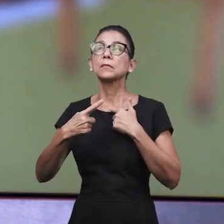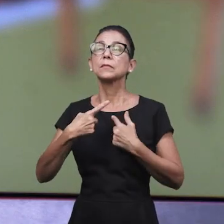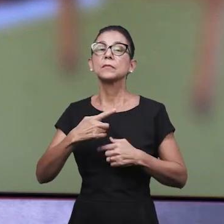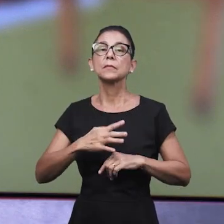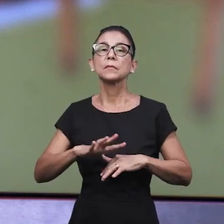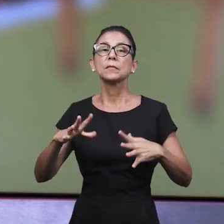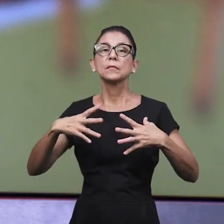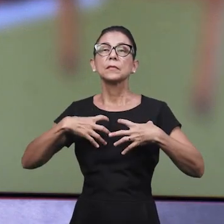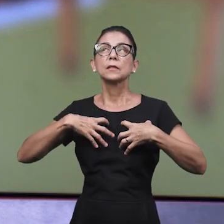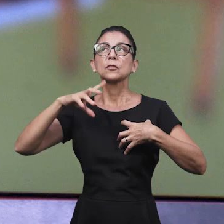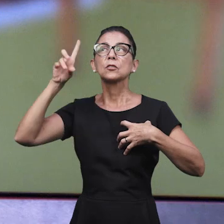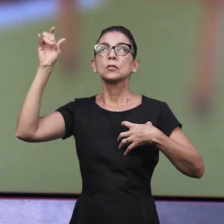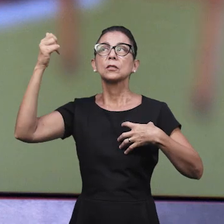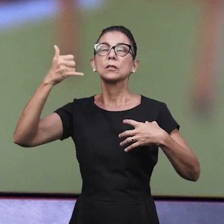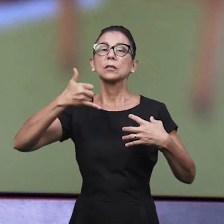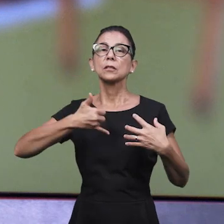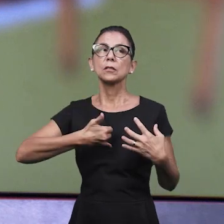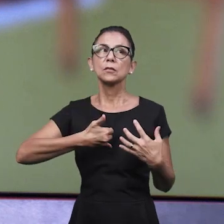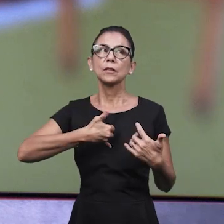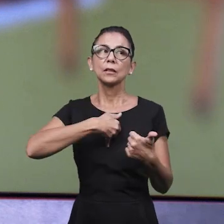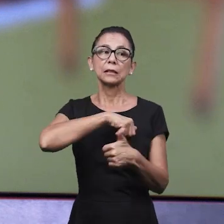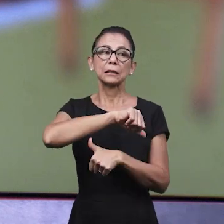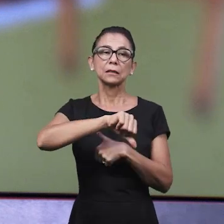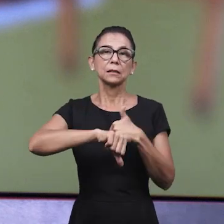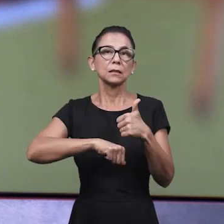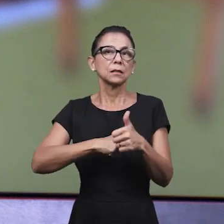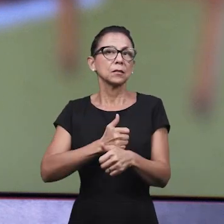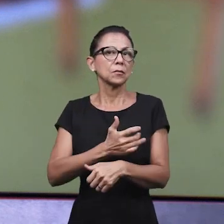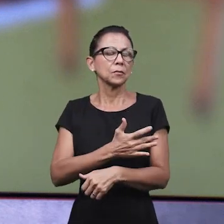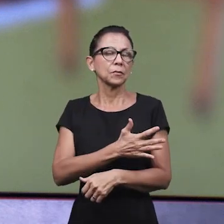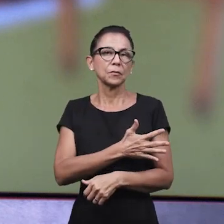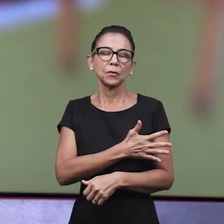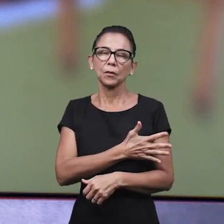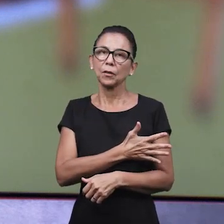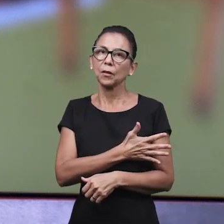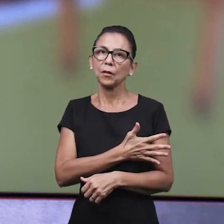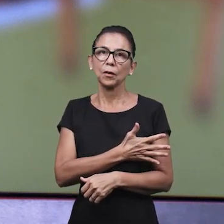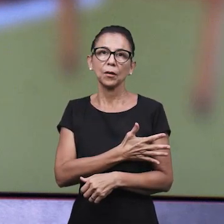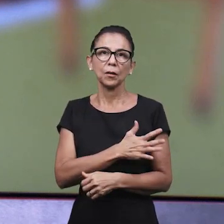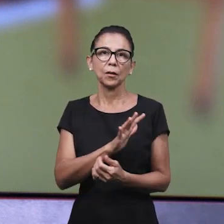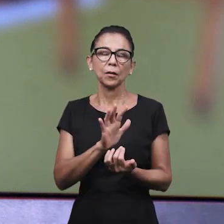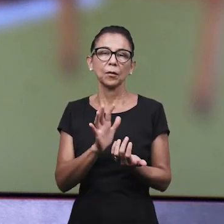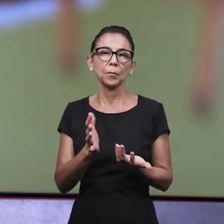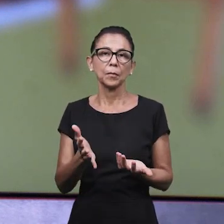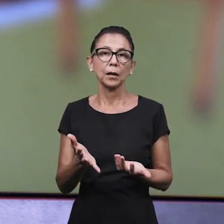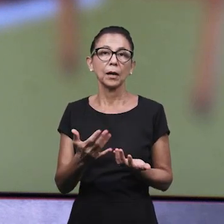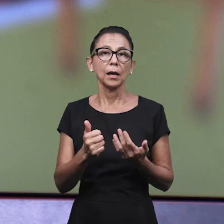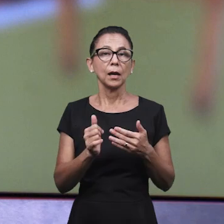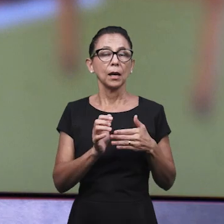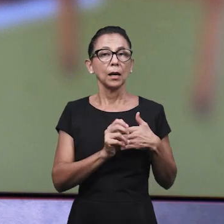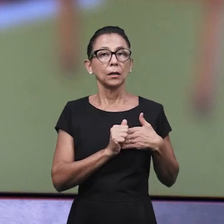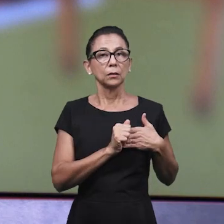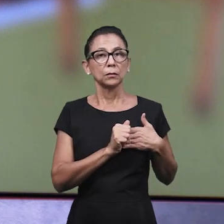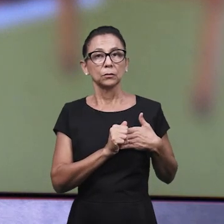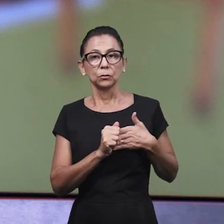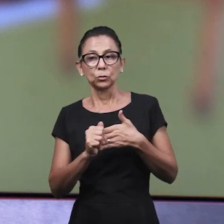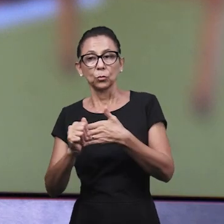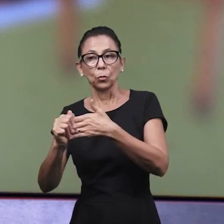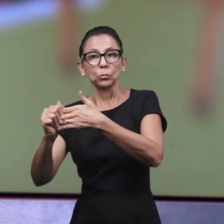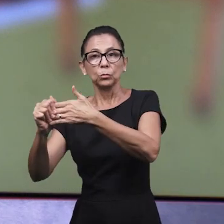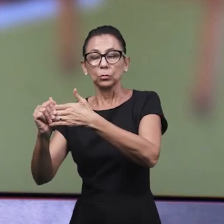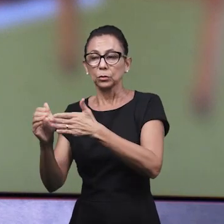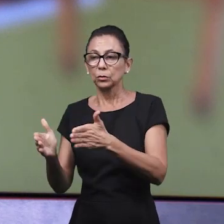Seigneur. Parce que la voix du Seigneur transforme nos cœurs, elle remplit nos vies, elle nous